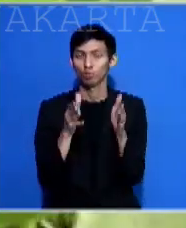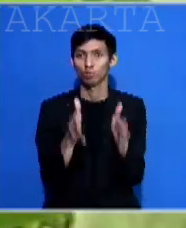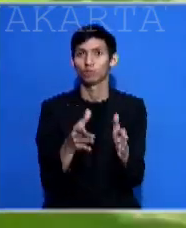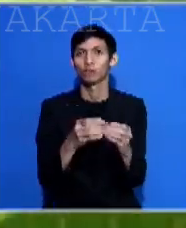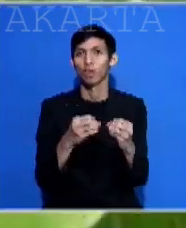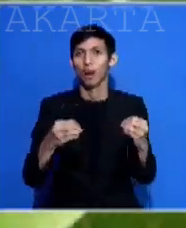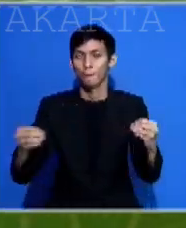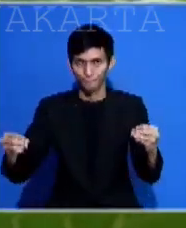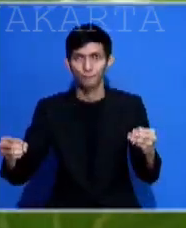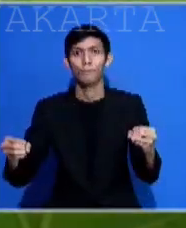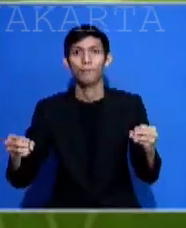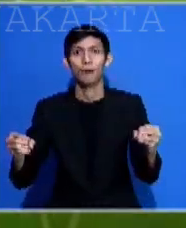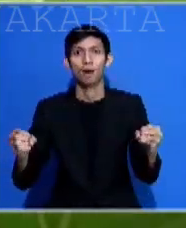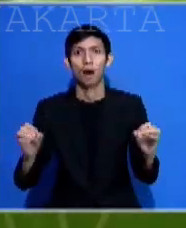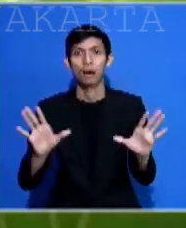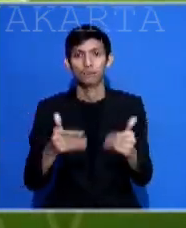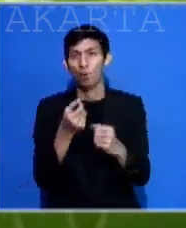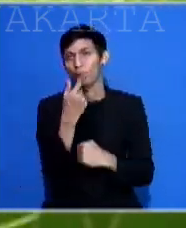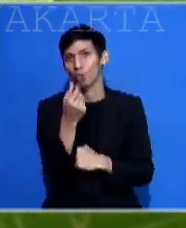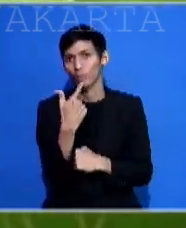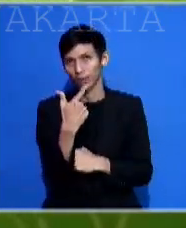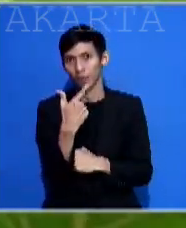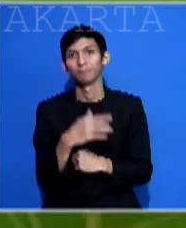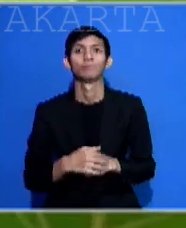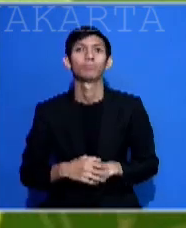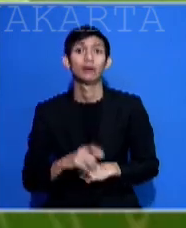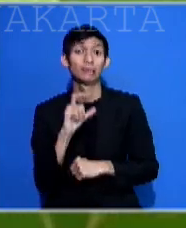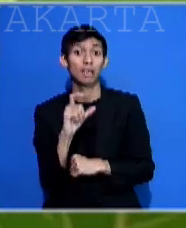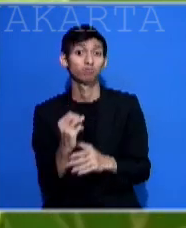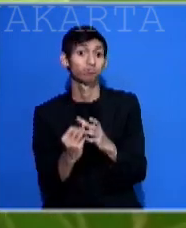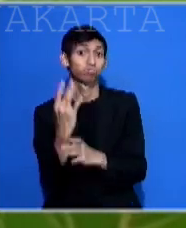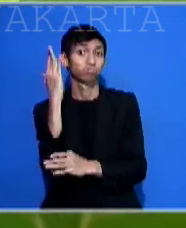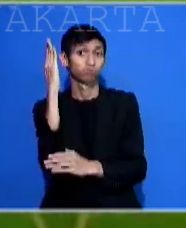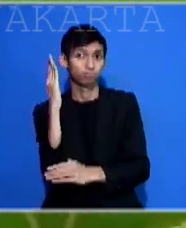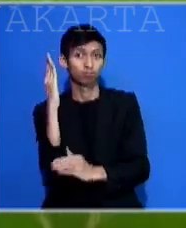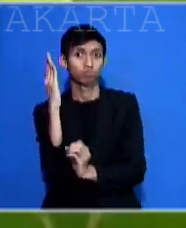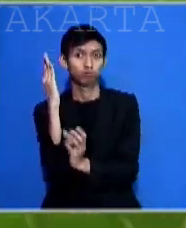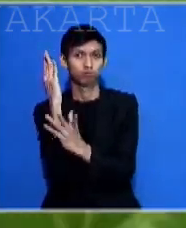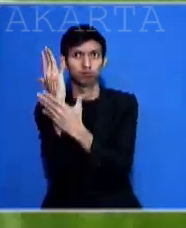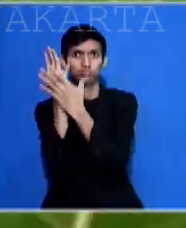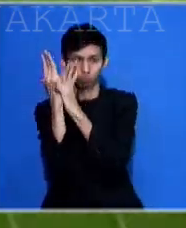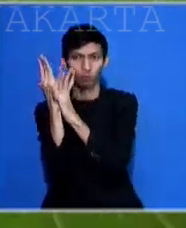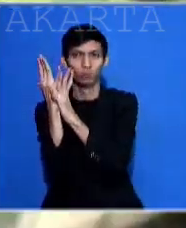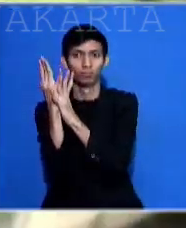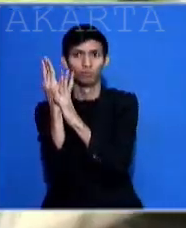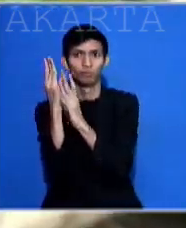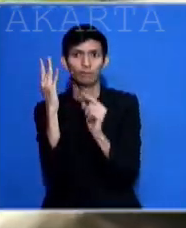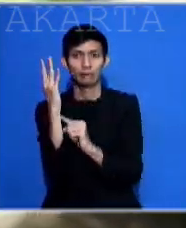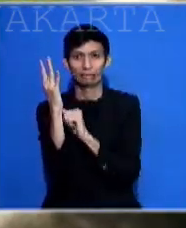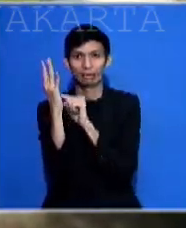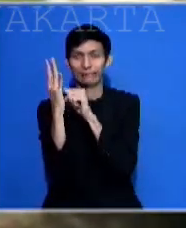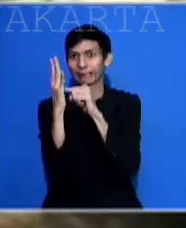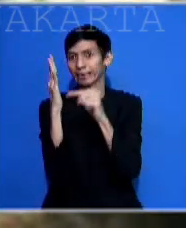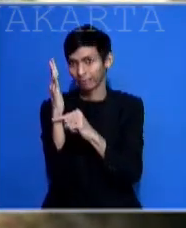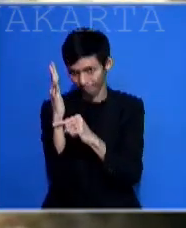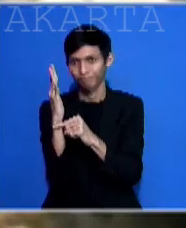utawi tanaman toga. Tanaman dadap serep gadah ciri mirunggan wetipun jejeg, bunder, lunyu, sarta wontenipun titik-titik petak.